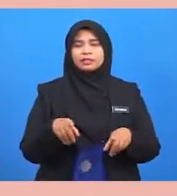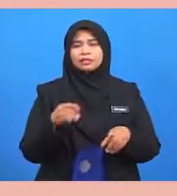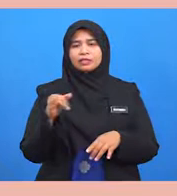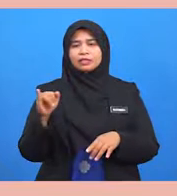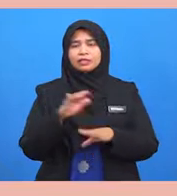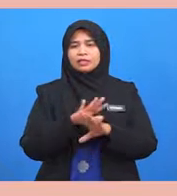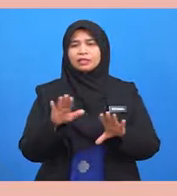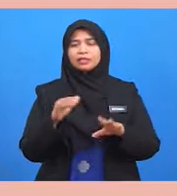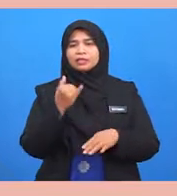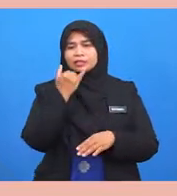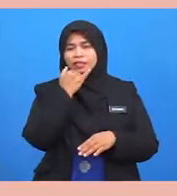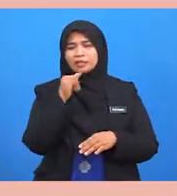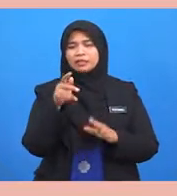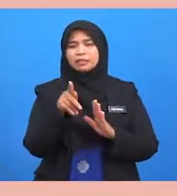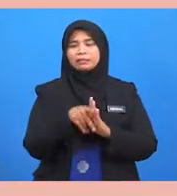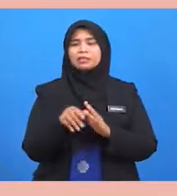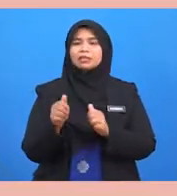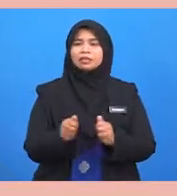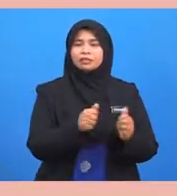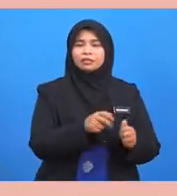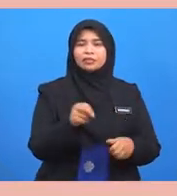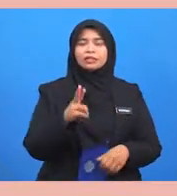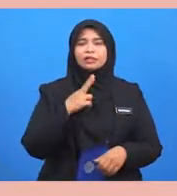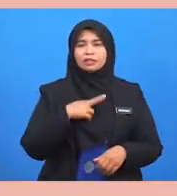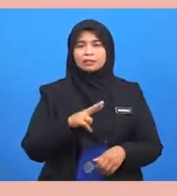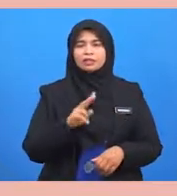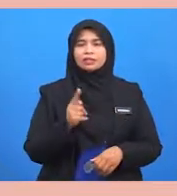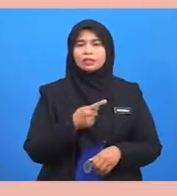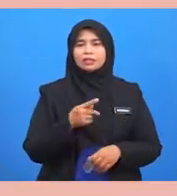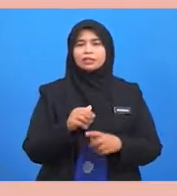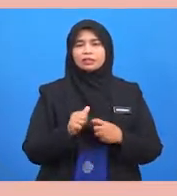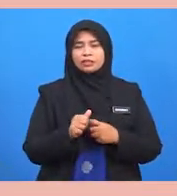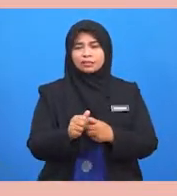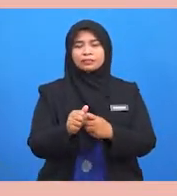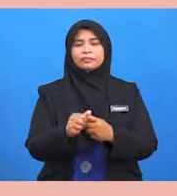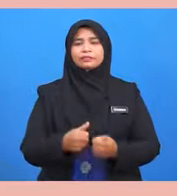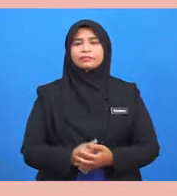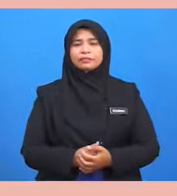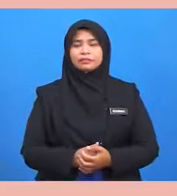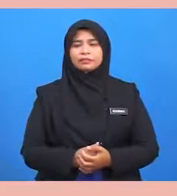tidak menyalahi peraturan agama, kita patuhi.